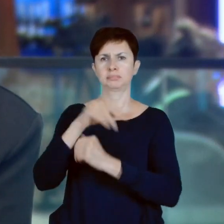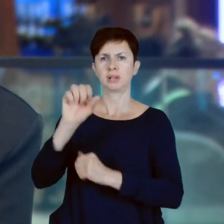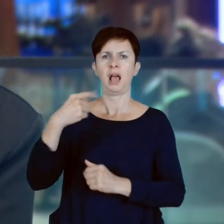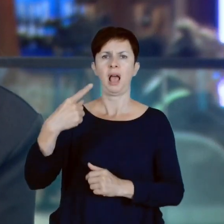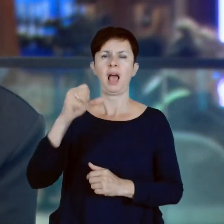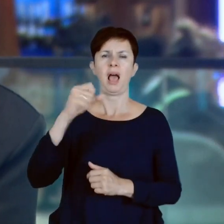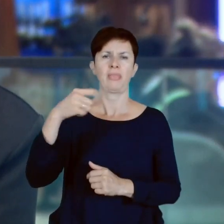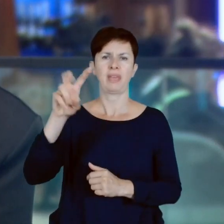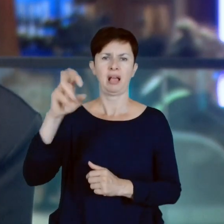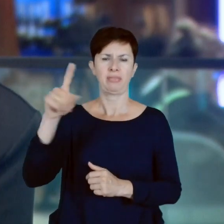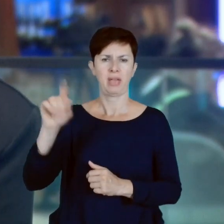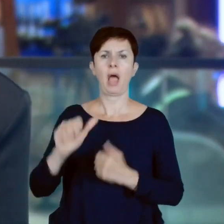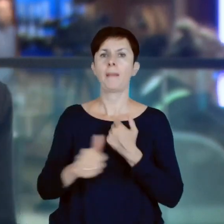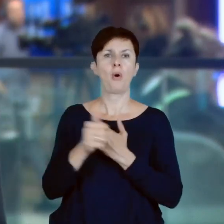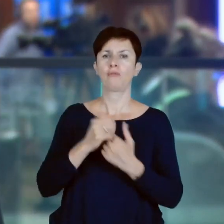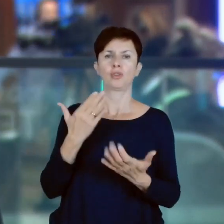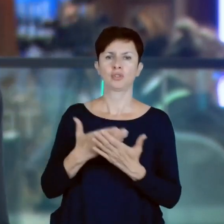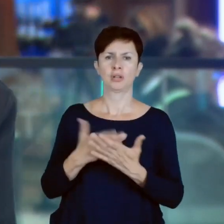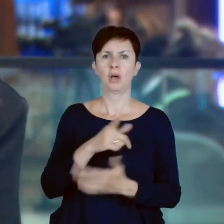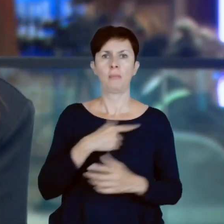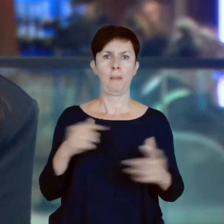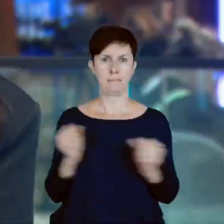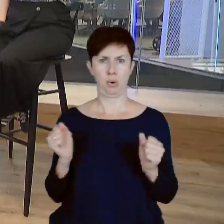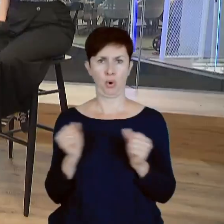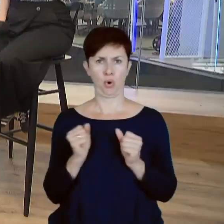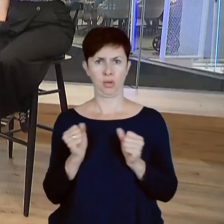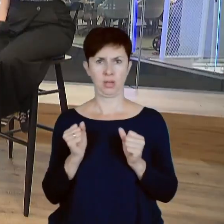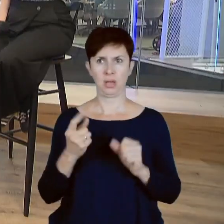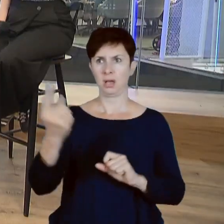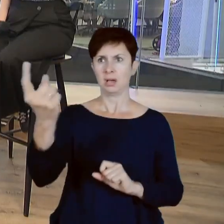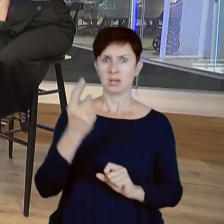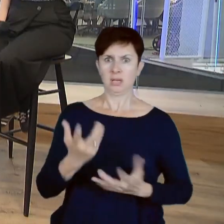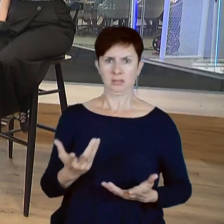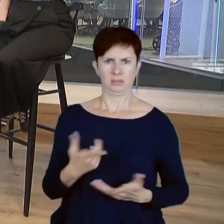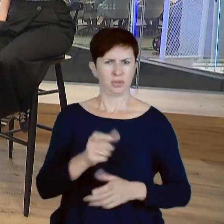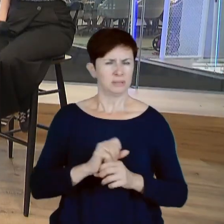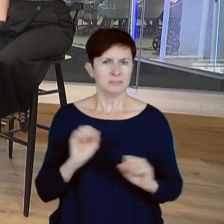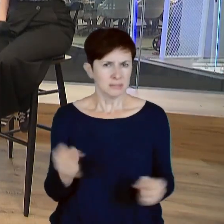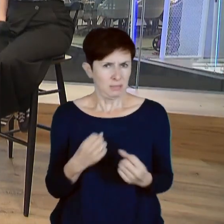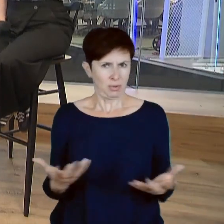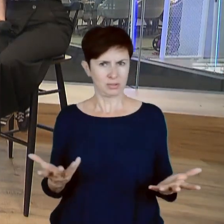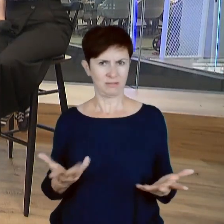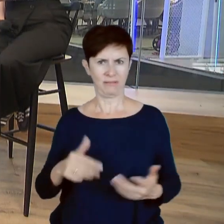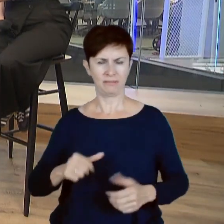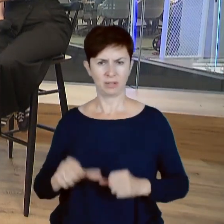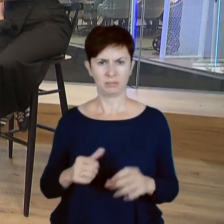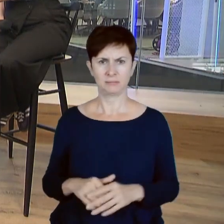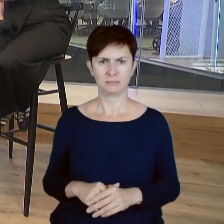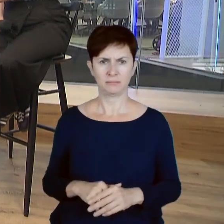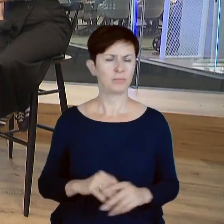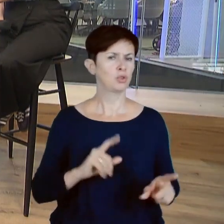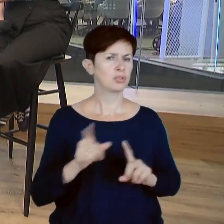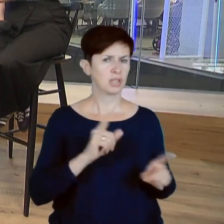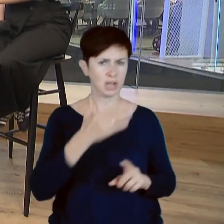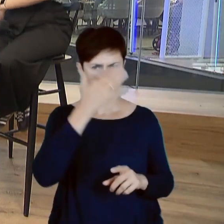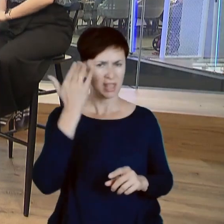główny powód podają strach. Strach przed tą osobą. To jest niesamowite, prawda, w tym roku. To jest nieoswojone, to znaczy, że nie wiedzą, z kim mają do